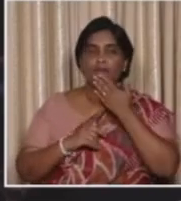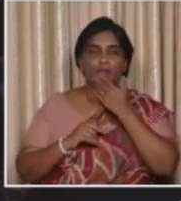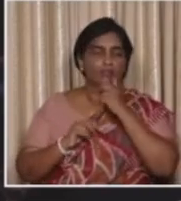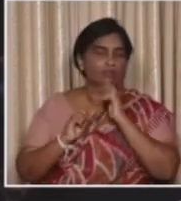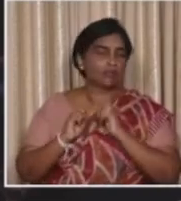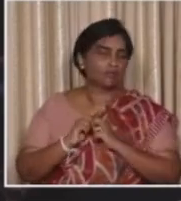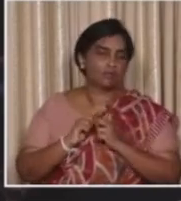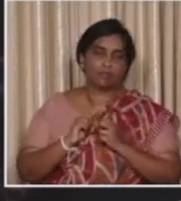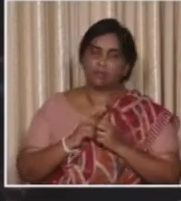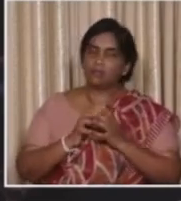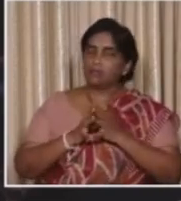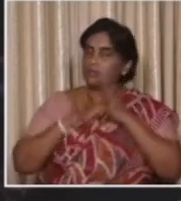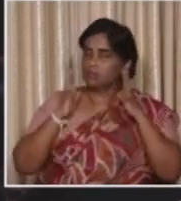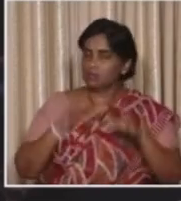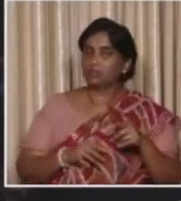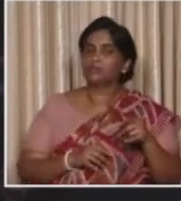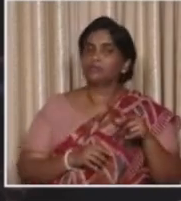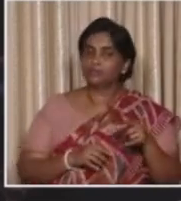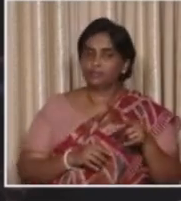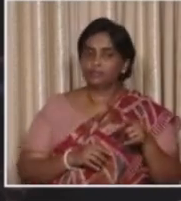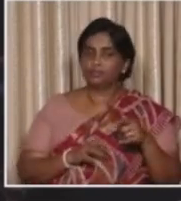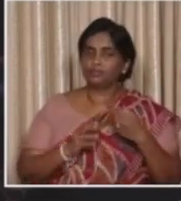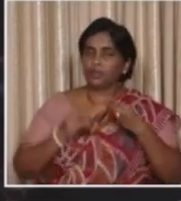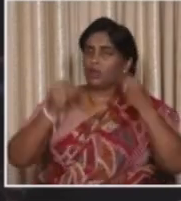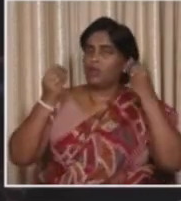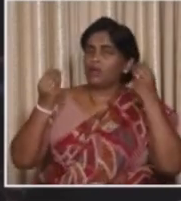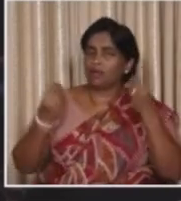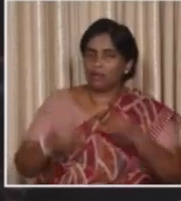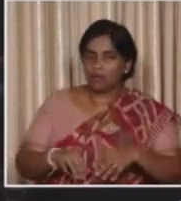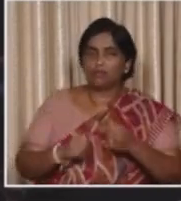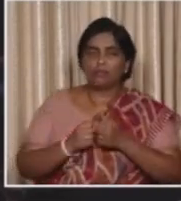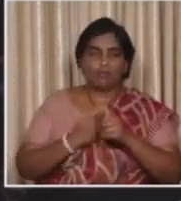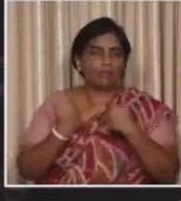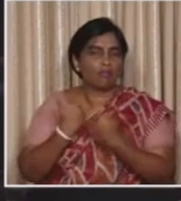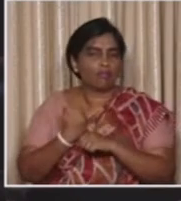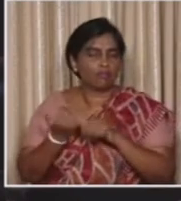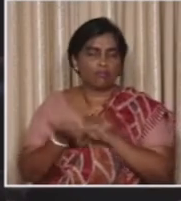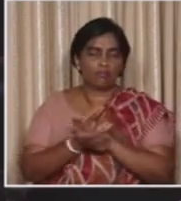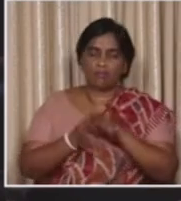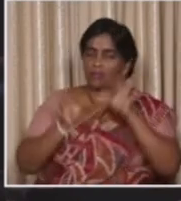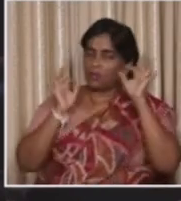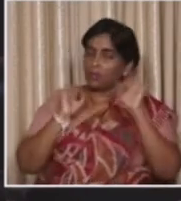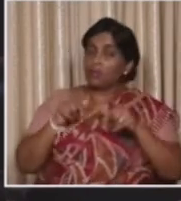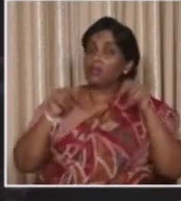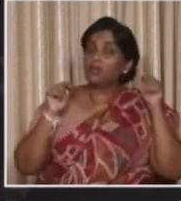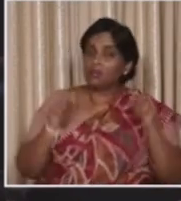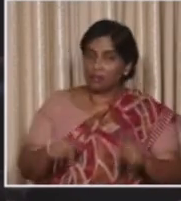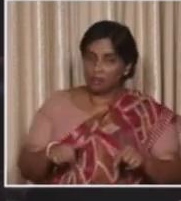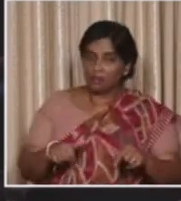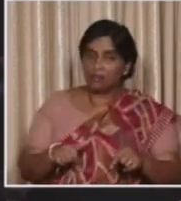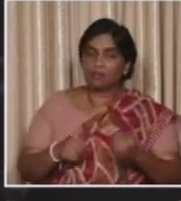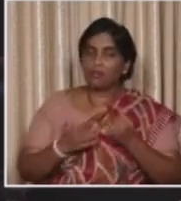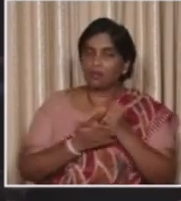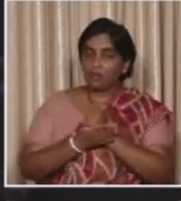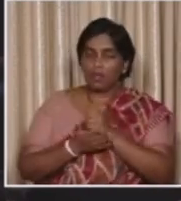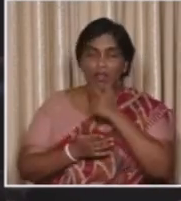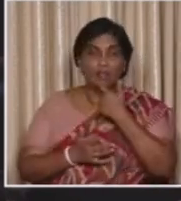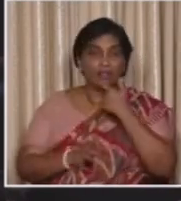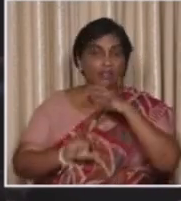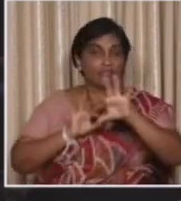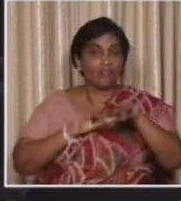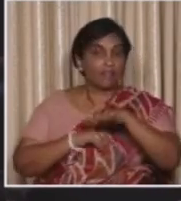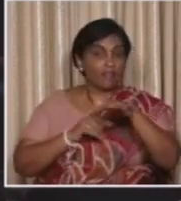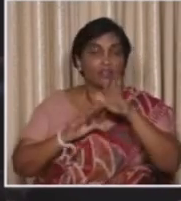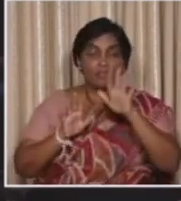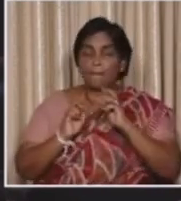ව්‍යාපෘති බොහෝ ප්‍රමාණයක් අඩාල වුණා, ඒව නඩත්තු කටයුතු වලින් අයින් වුණා. අද වෙනකොට හැම වත්තෙම තියෙන ප්‍රධාන